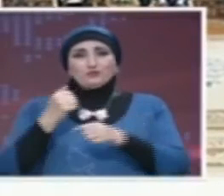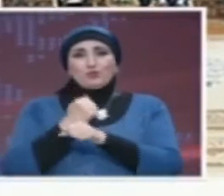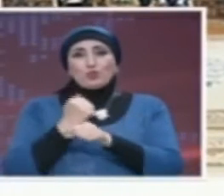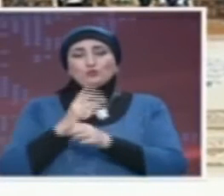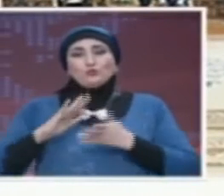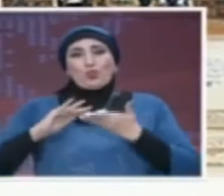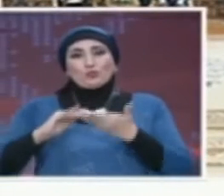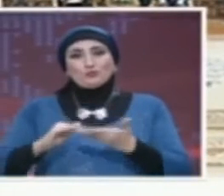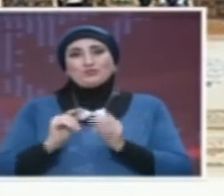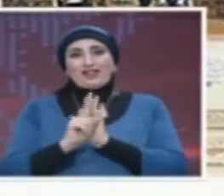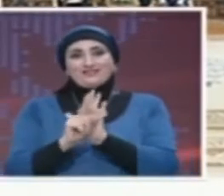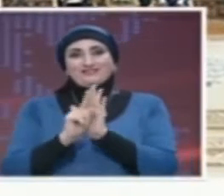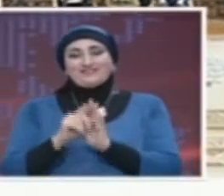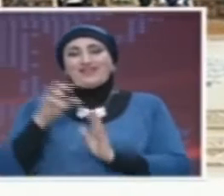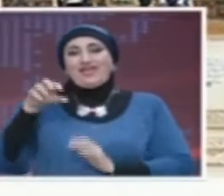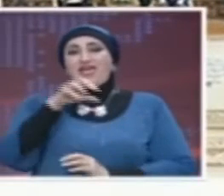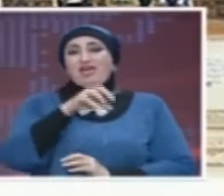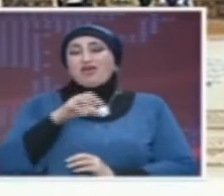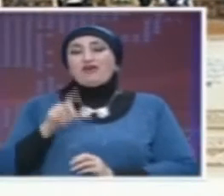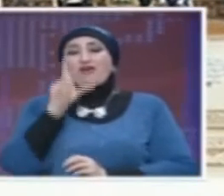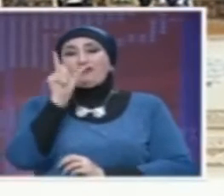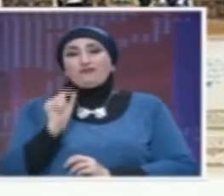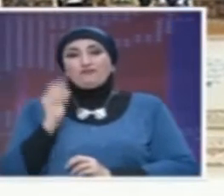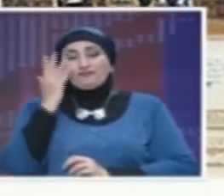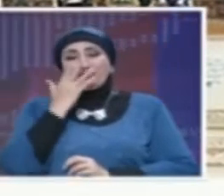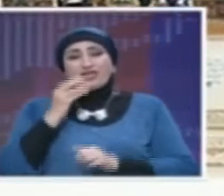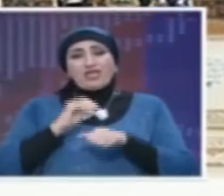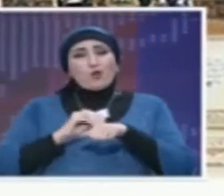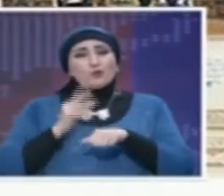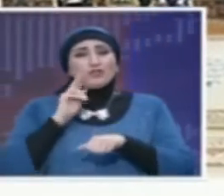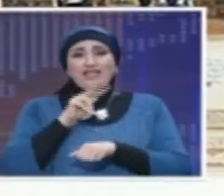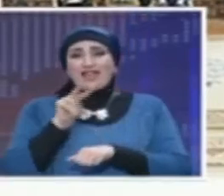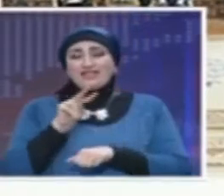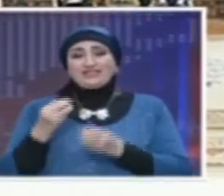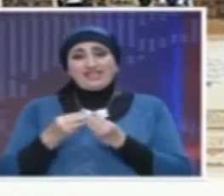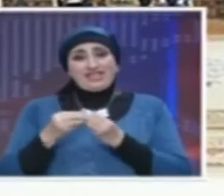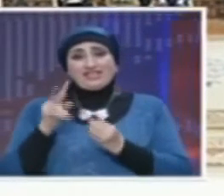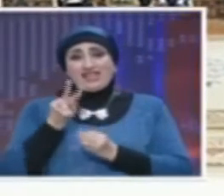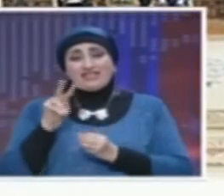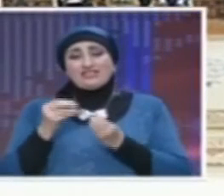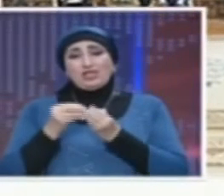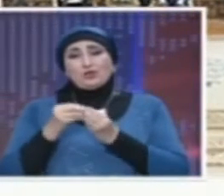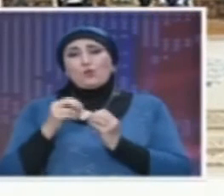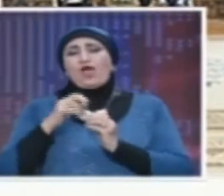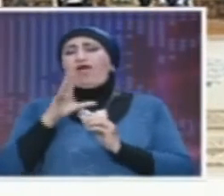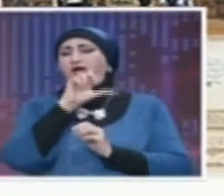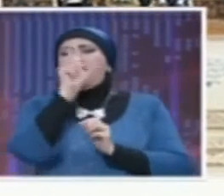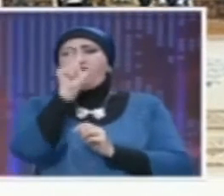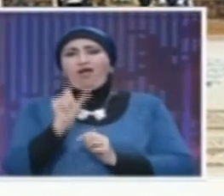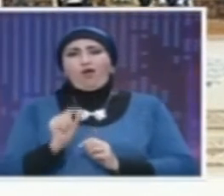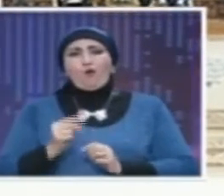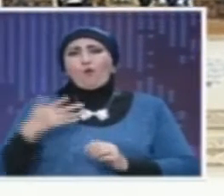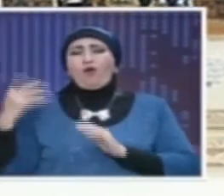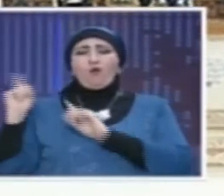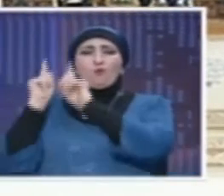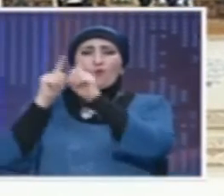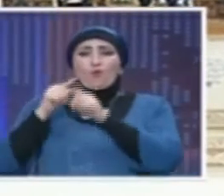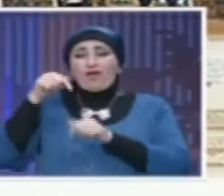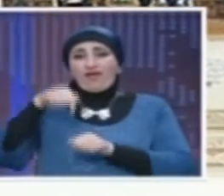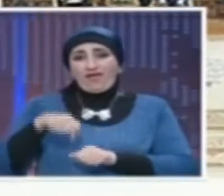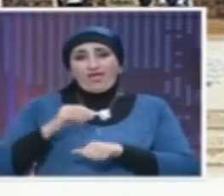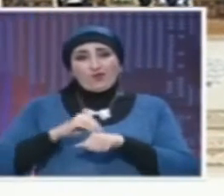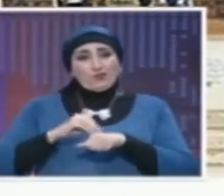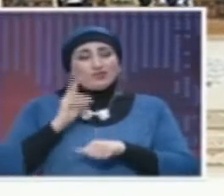المقدر والداعم لمختلف القضايا الإفريقية على المستويين الثنائي والقاري إلى وقتنا الحاضر، وهو